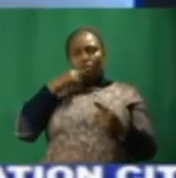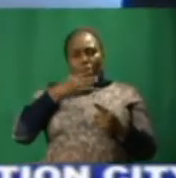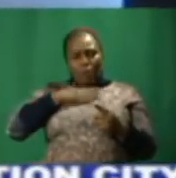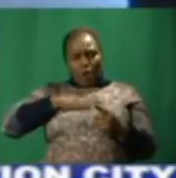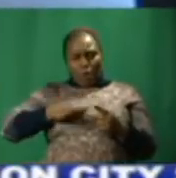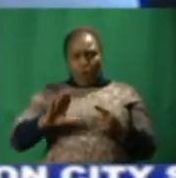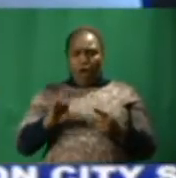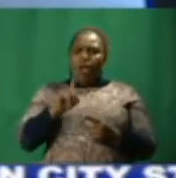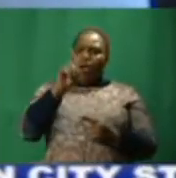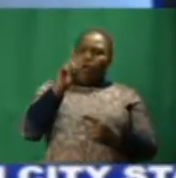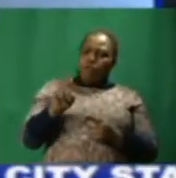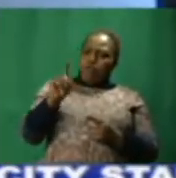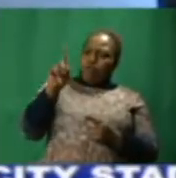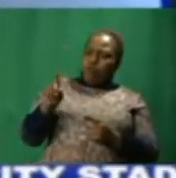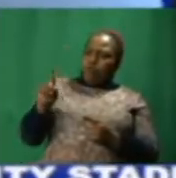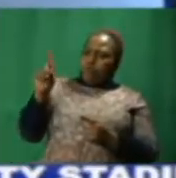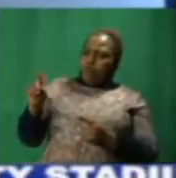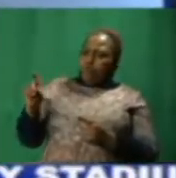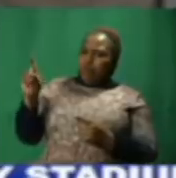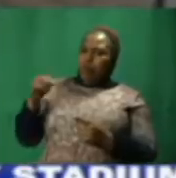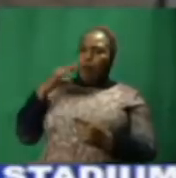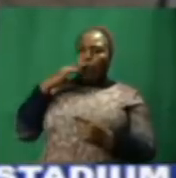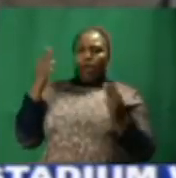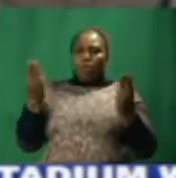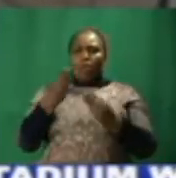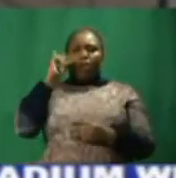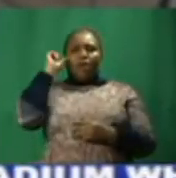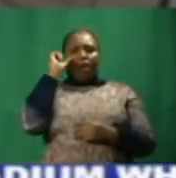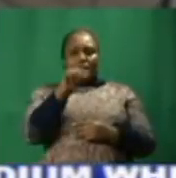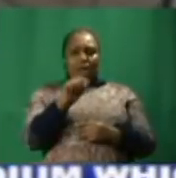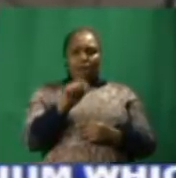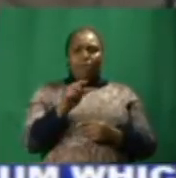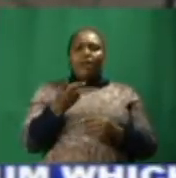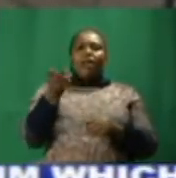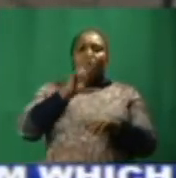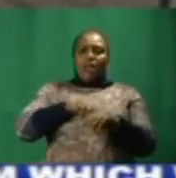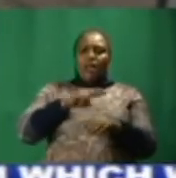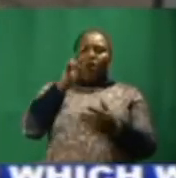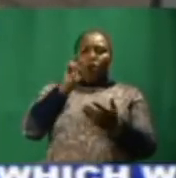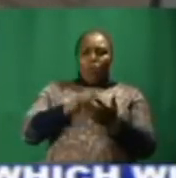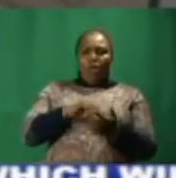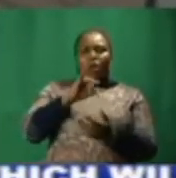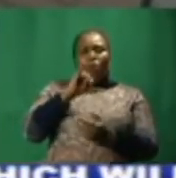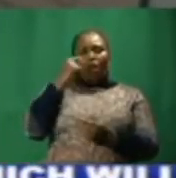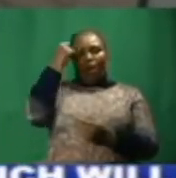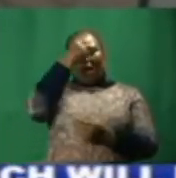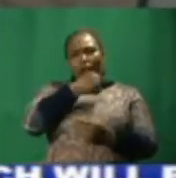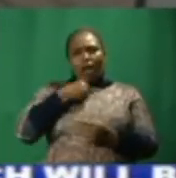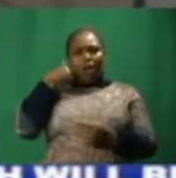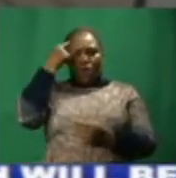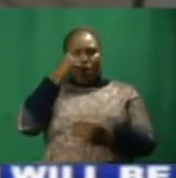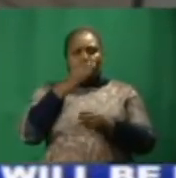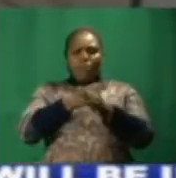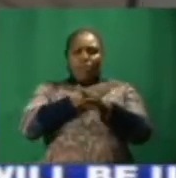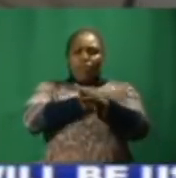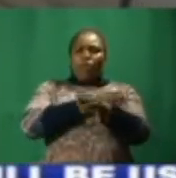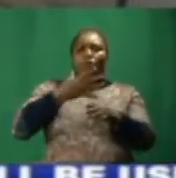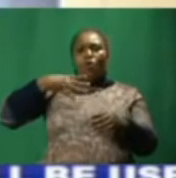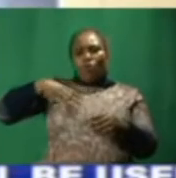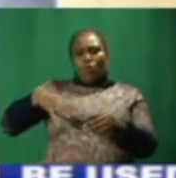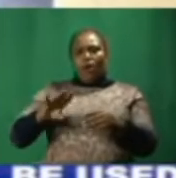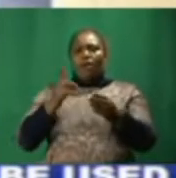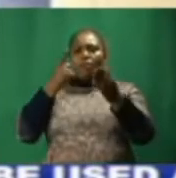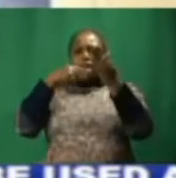noma bafuthe njalo lakuphuma sinye sicheme bese sebema li-hour singakangeni lesinye sicheme ngekhathi endlini